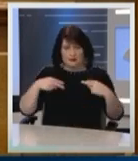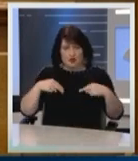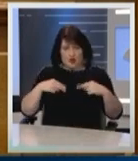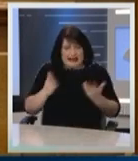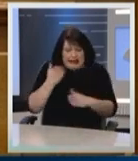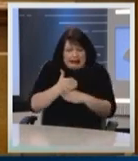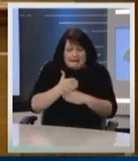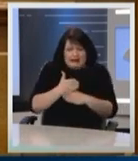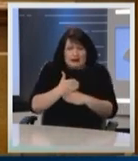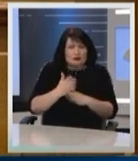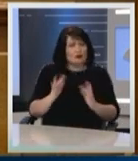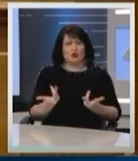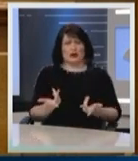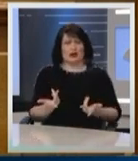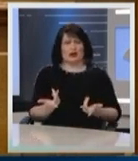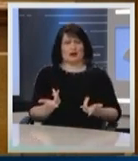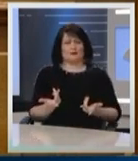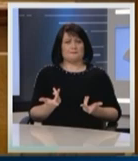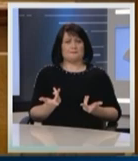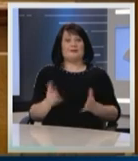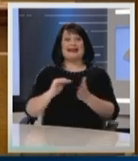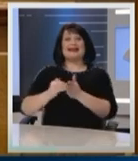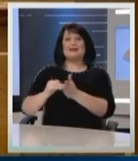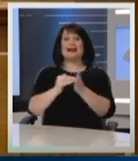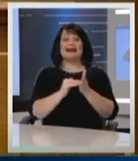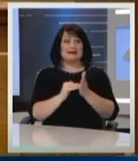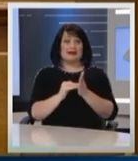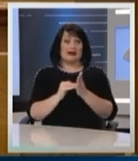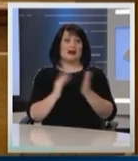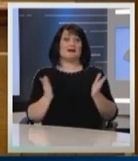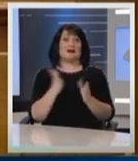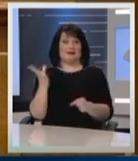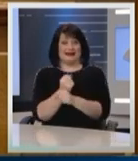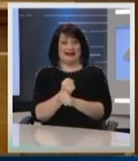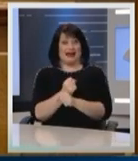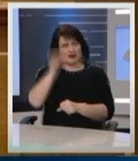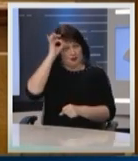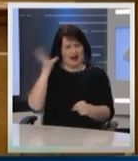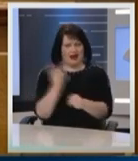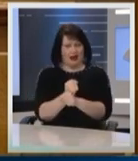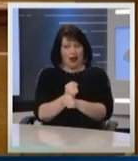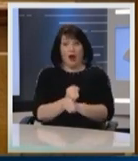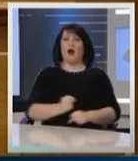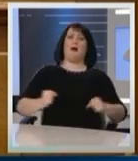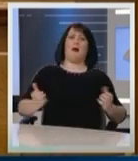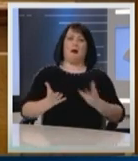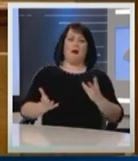κρύβεται? Όταν παρουσιάσουν οι υπηρεσίες καμία επιτυχία, βγαίνει. Και